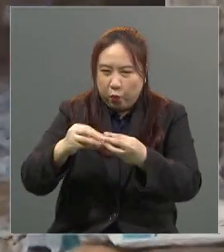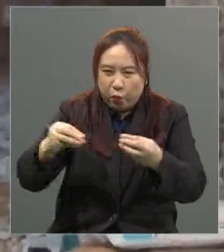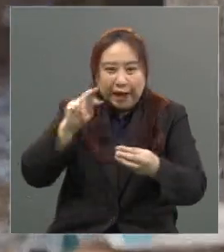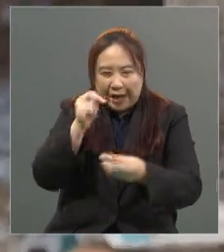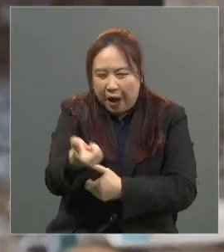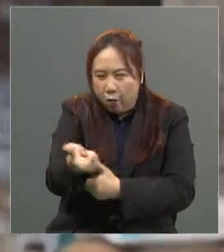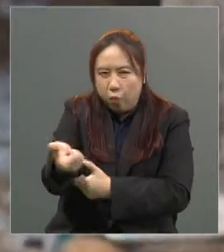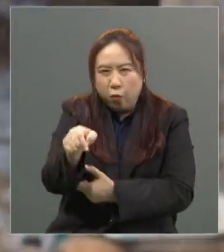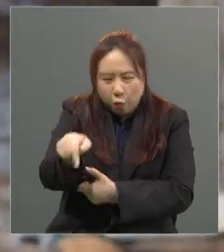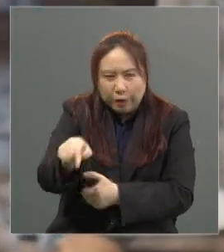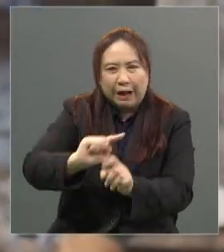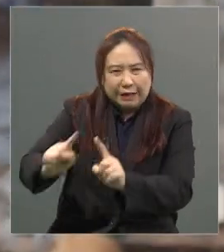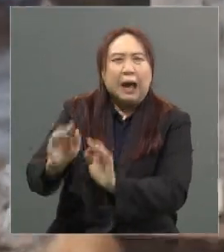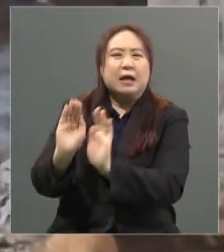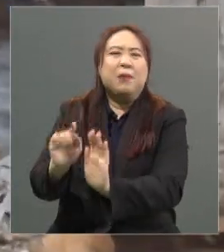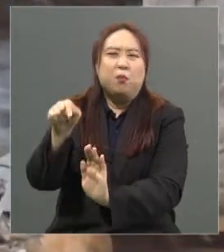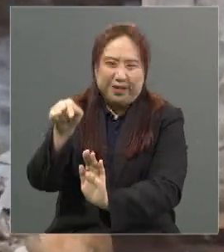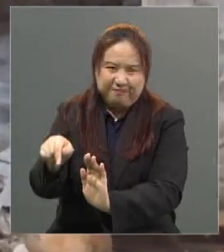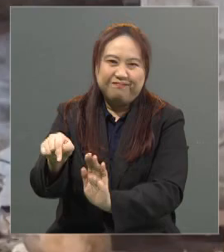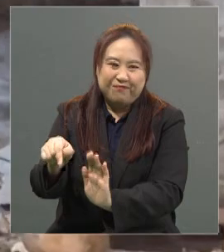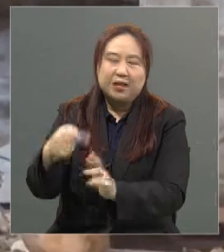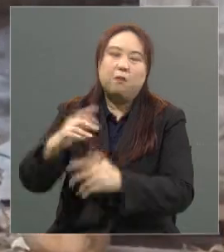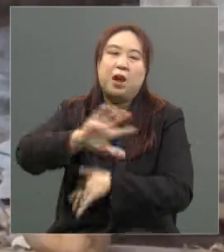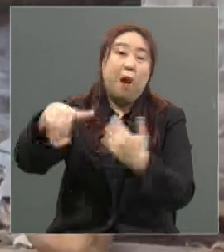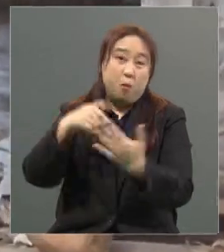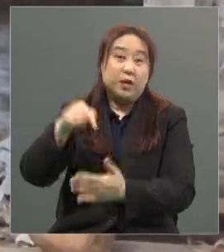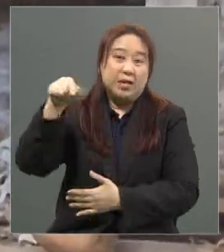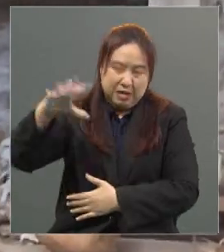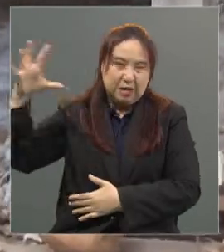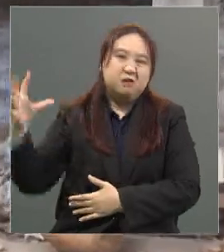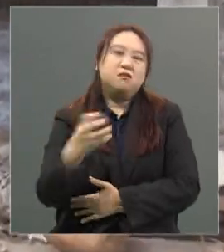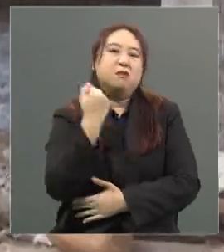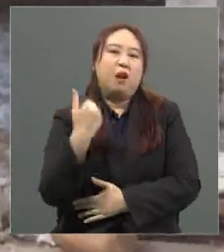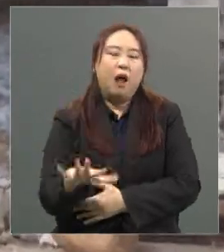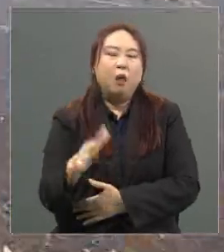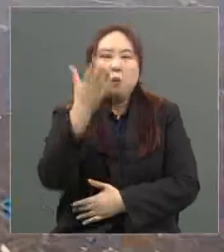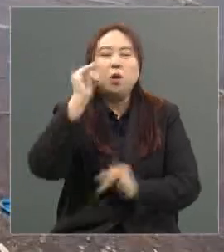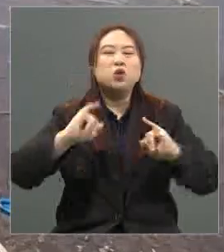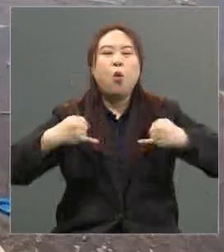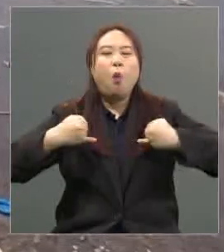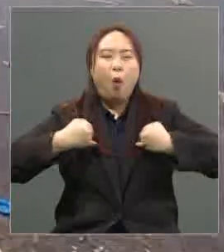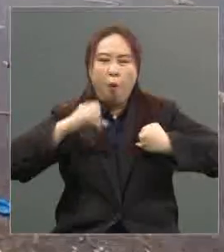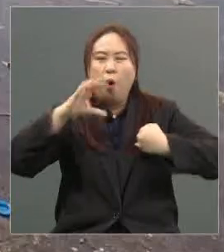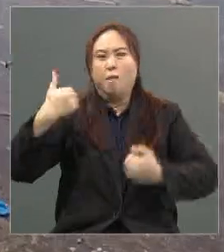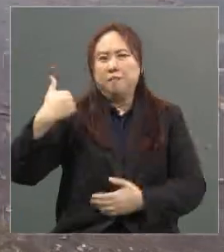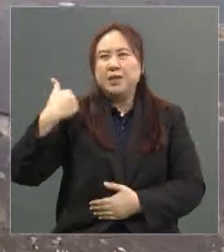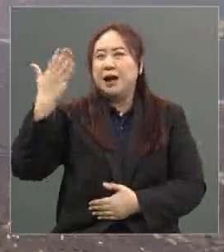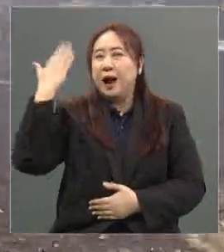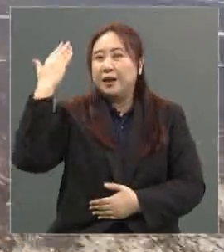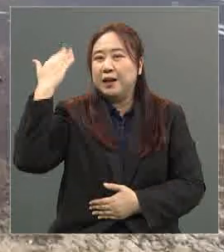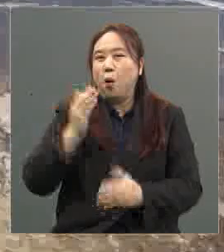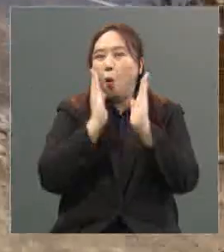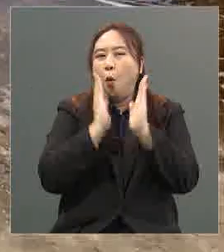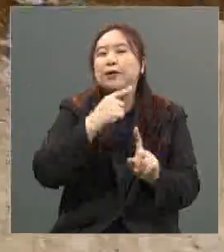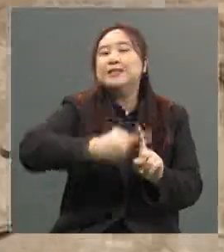อย่างดีนะครับสารเคมีทั้งหมดเหล่าเนี้ยถูกยึดเป็นของกลางไว้เพราะว่าก่อนหน้าเนี้ยเจ้าของโกดังเบอกว่าคนมาเช่าตอนแรกมาบอกเขาว่าจะ